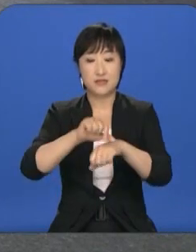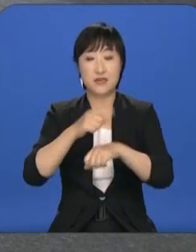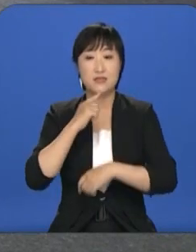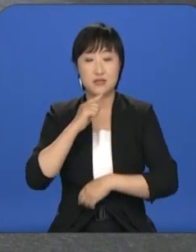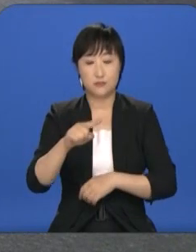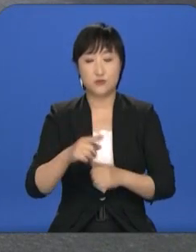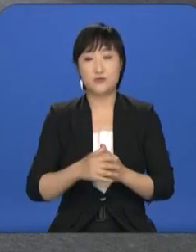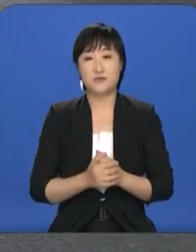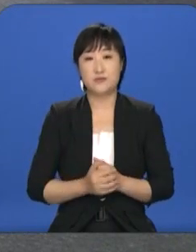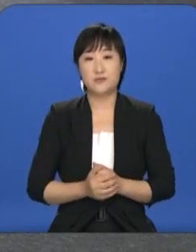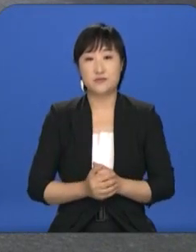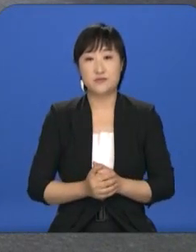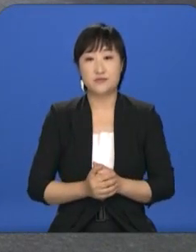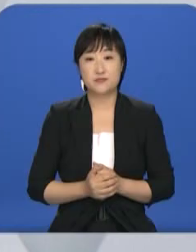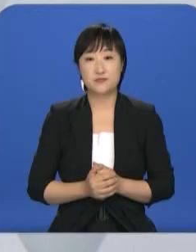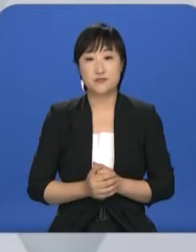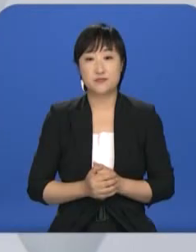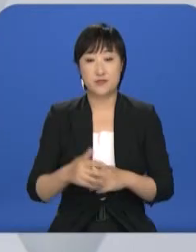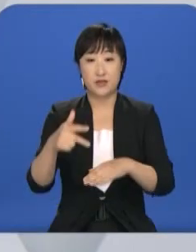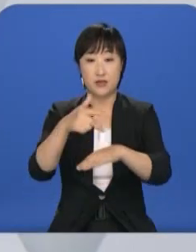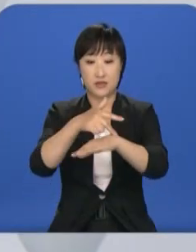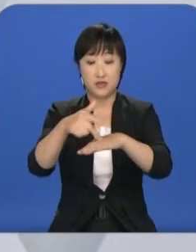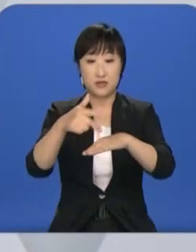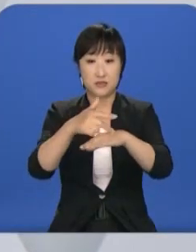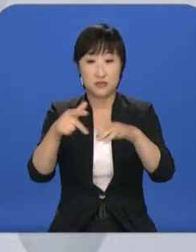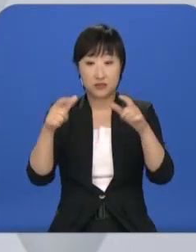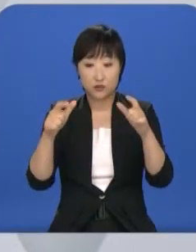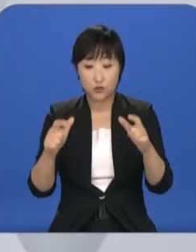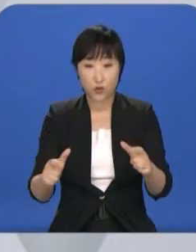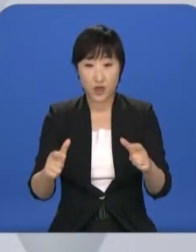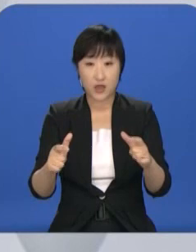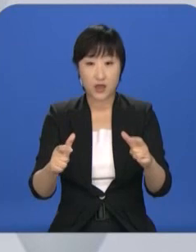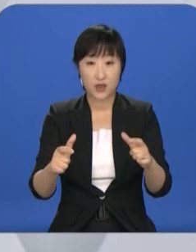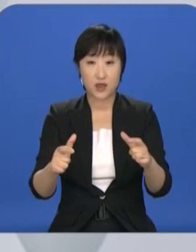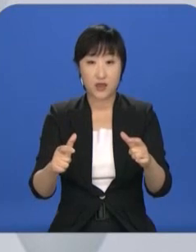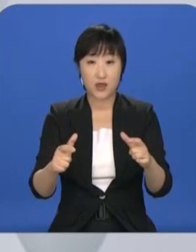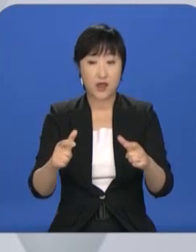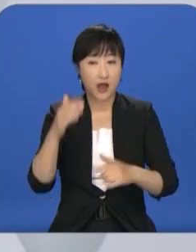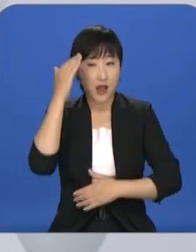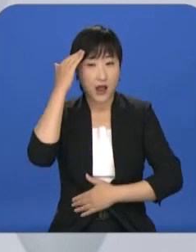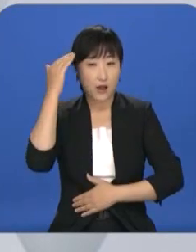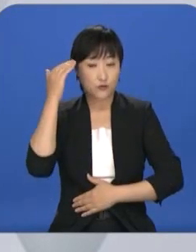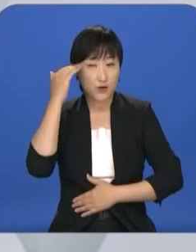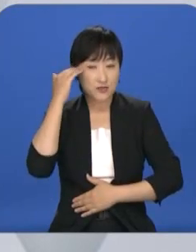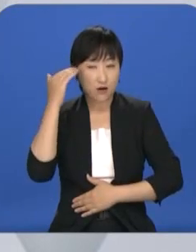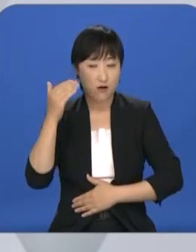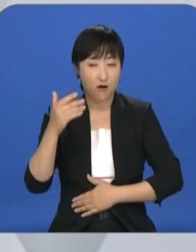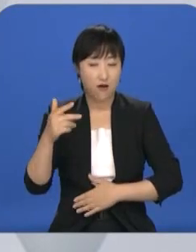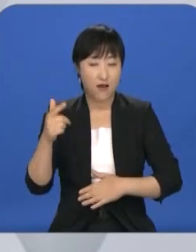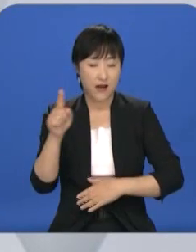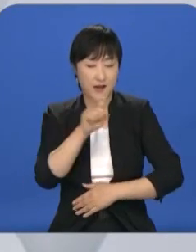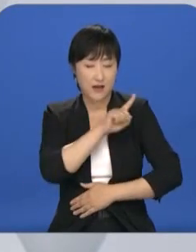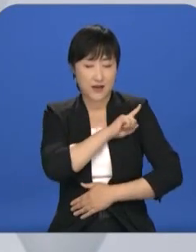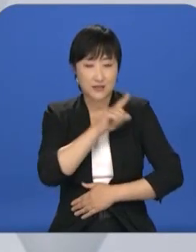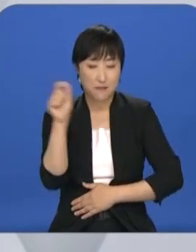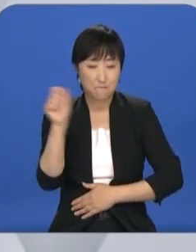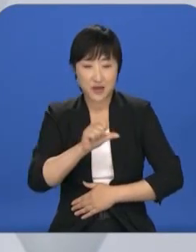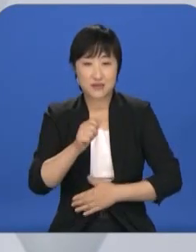답변 시간은 1분입니다. 먼저 우리 진도에 국내에서 가장 빠른 제주도 뱃길이